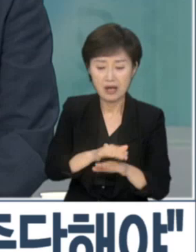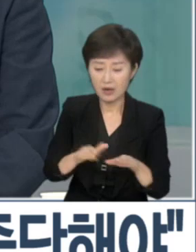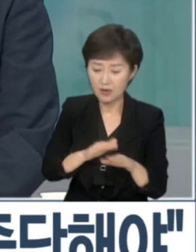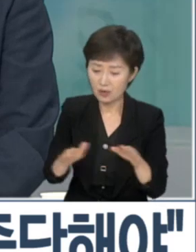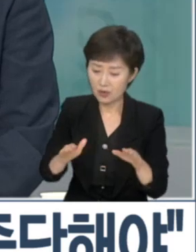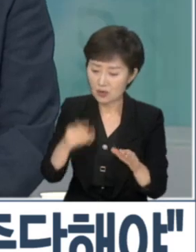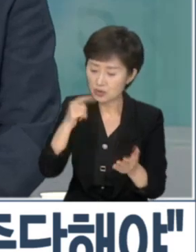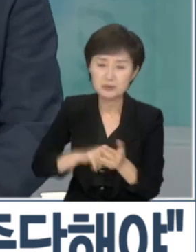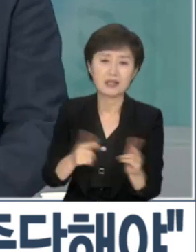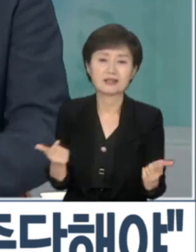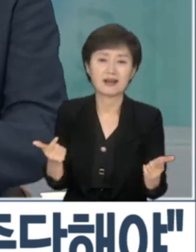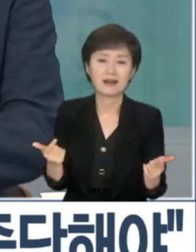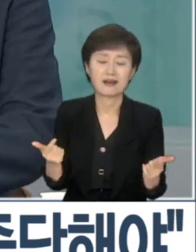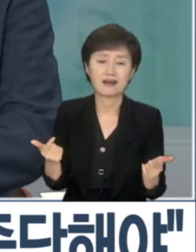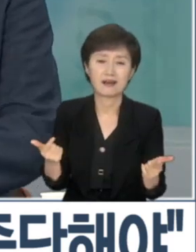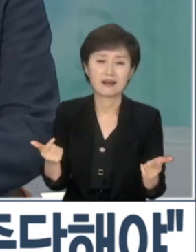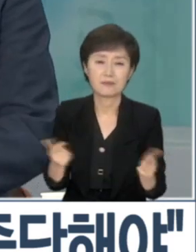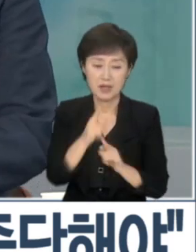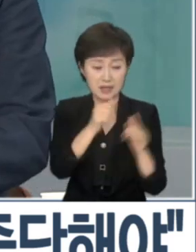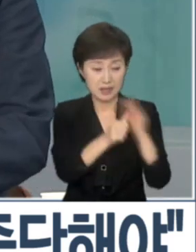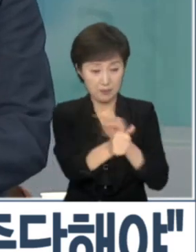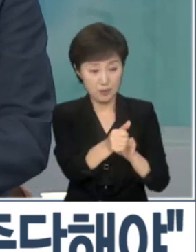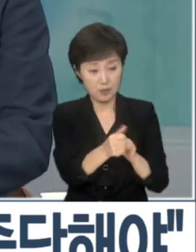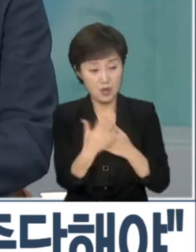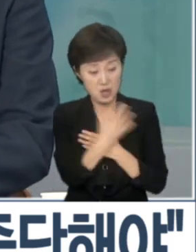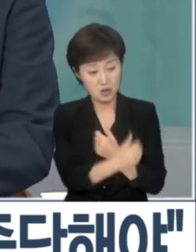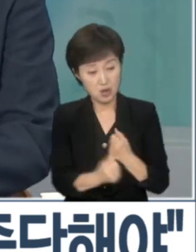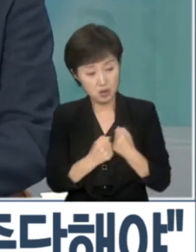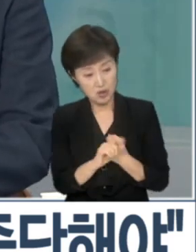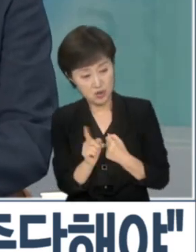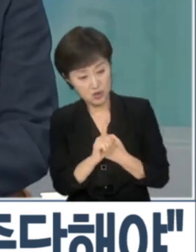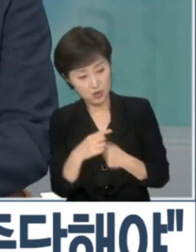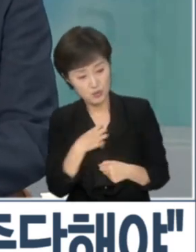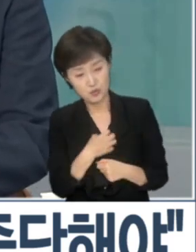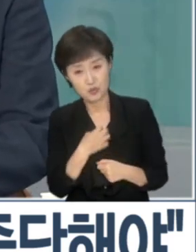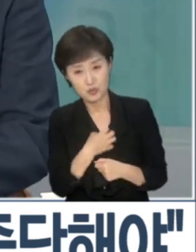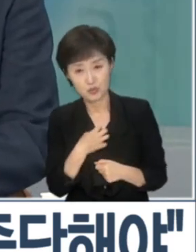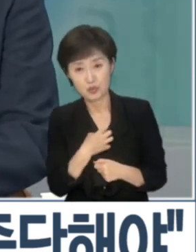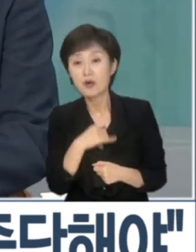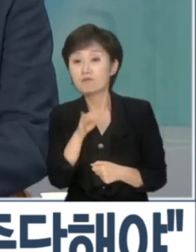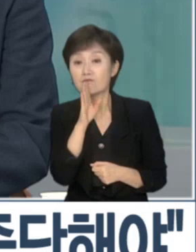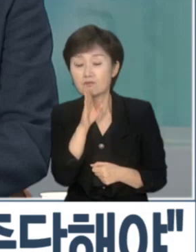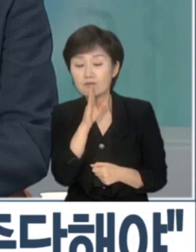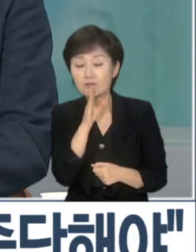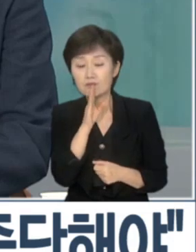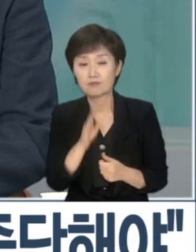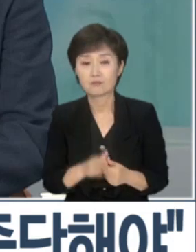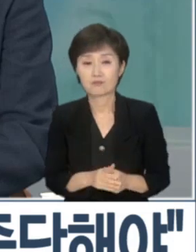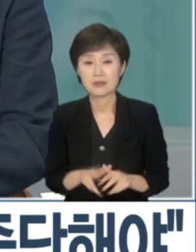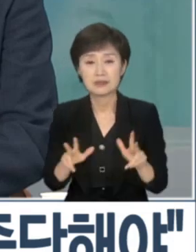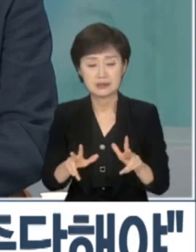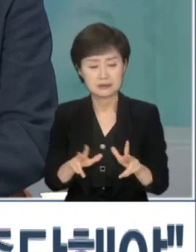처리되기는 힘들어진 상황이 올 것입니다 이재명 대표의 건강 상태가 그런 상황으로 갈 것이기 때문에에 지금 중단하는 것이